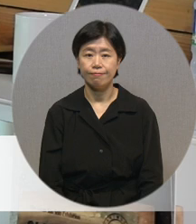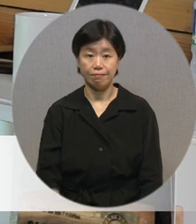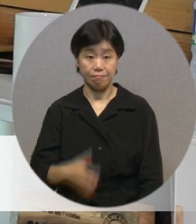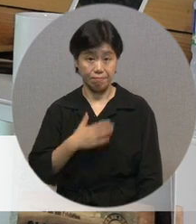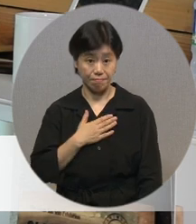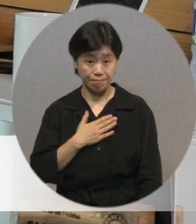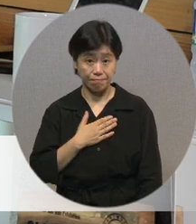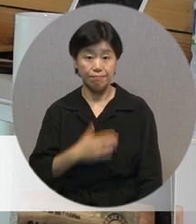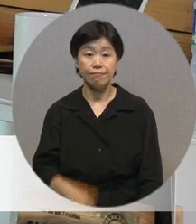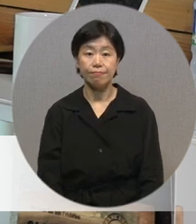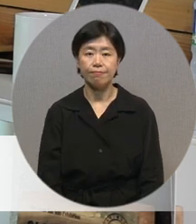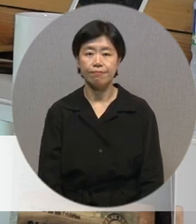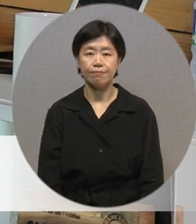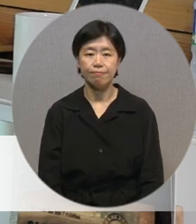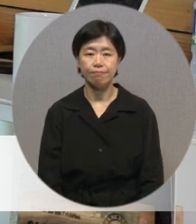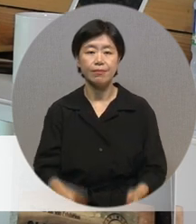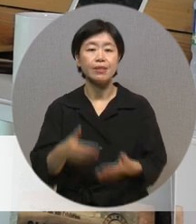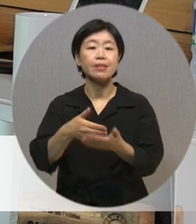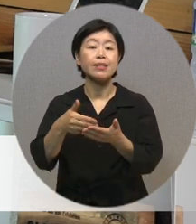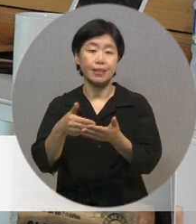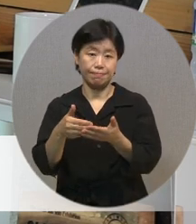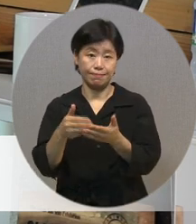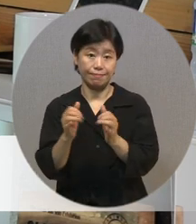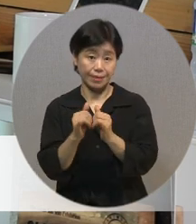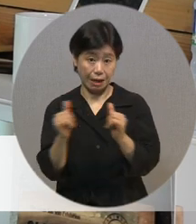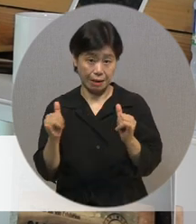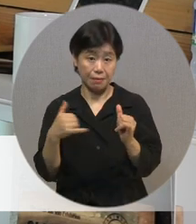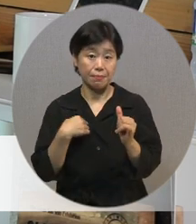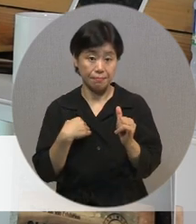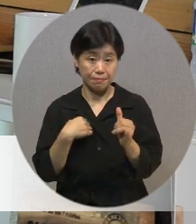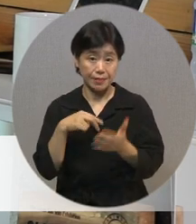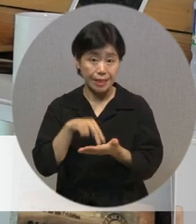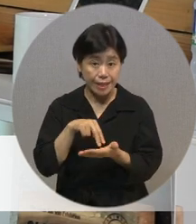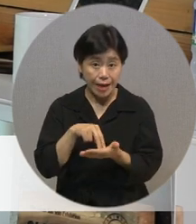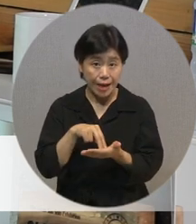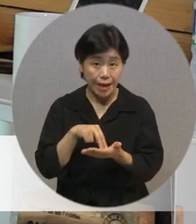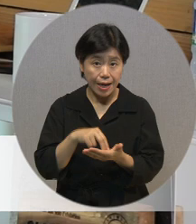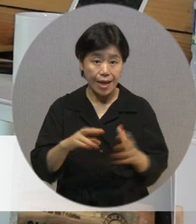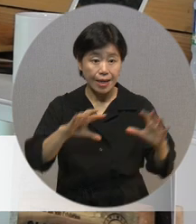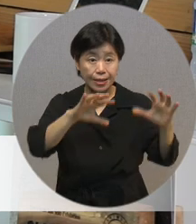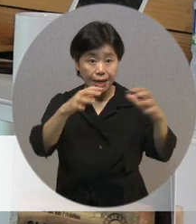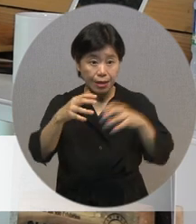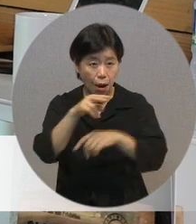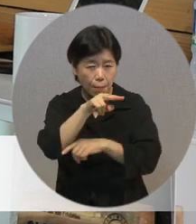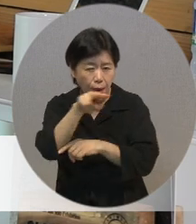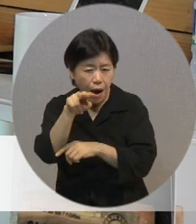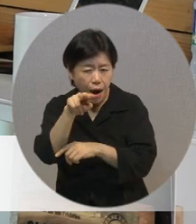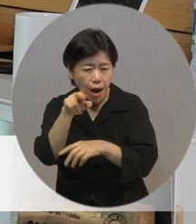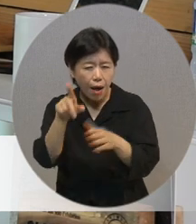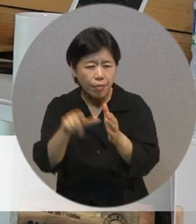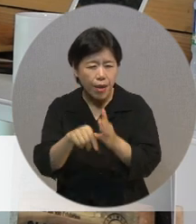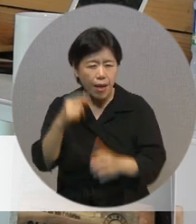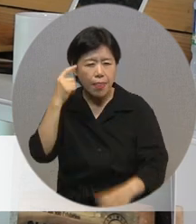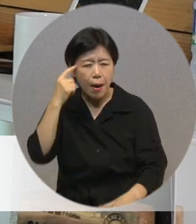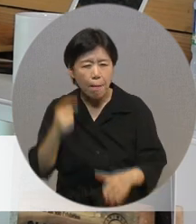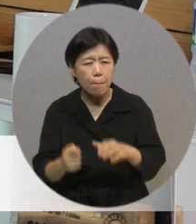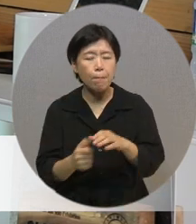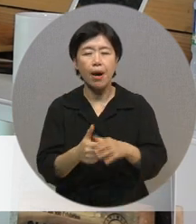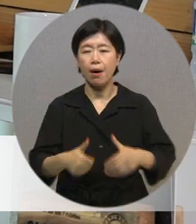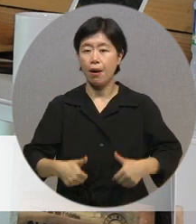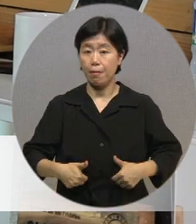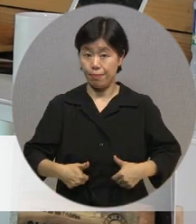제가 이제 작가는 특히 세상을 바라보는 어떤 시각이 좀 틀려야 된다고 저는